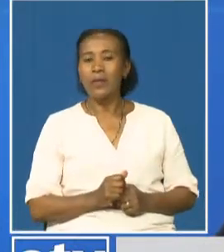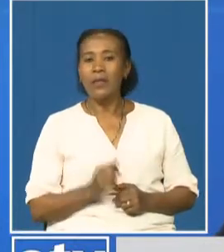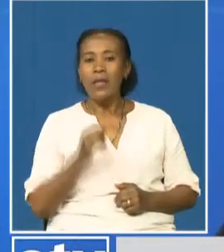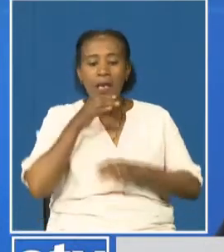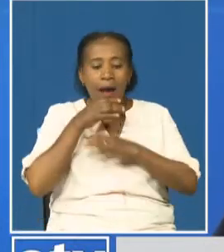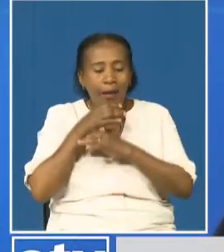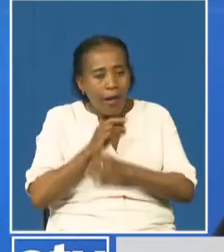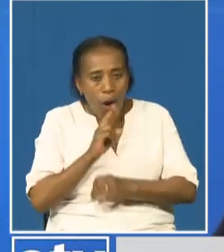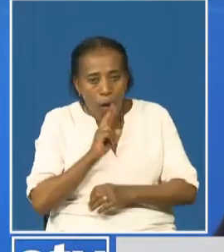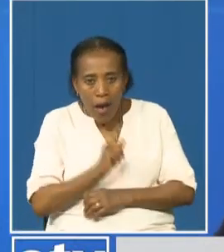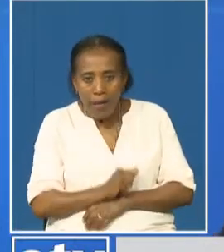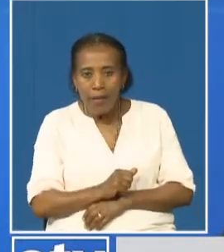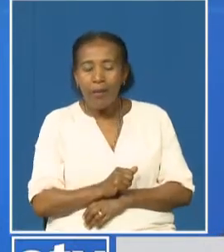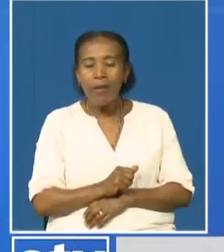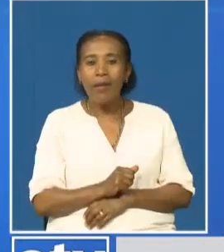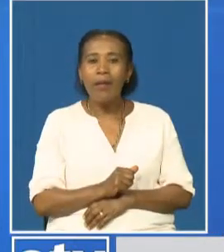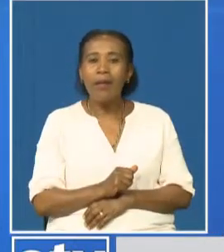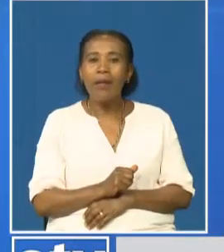ለአረጋውያን